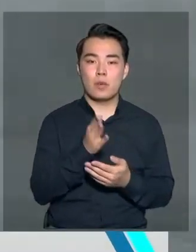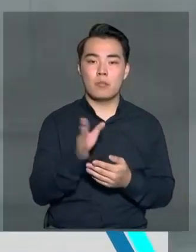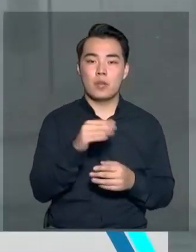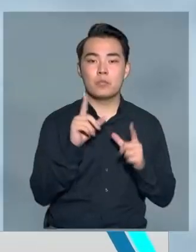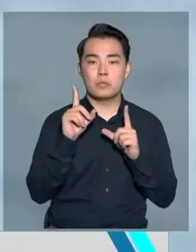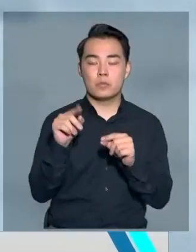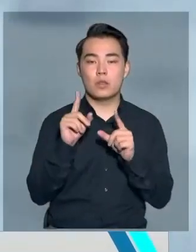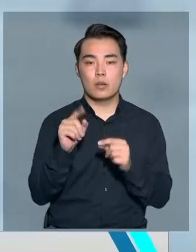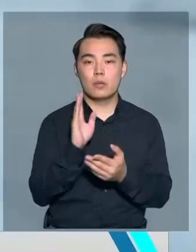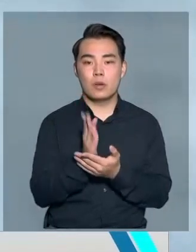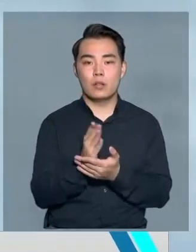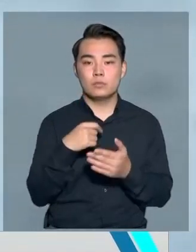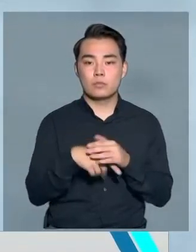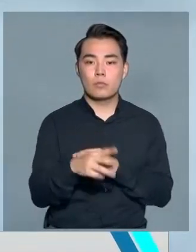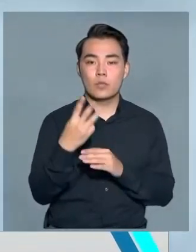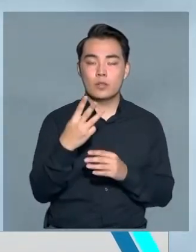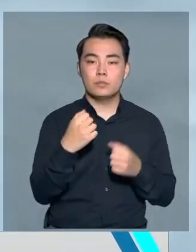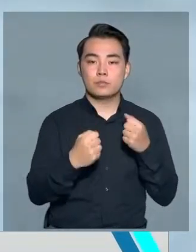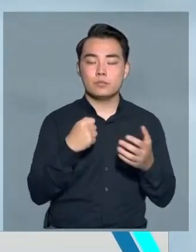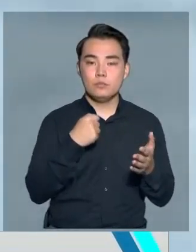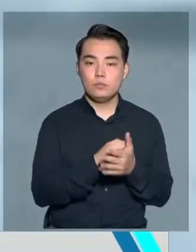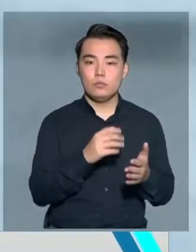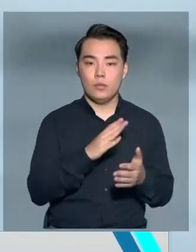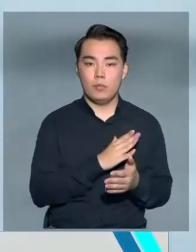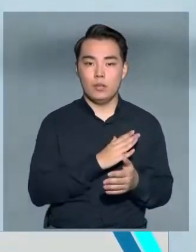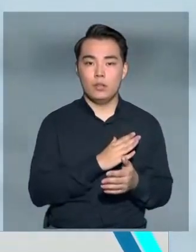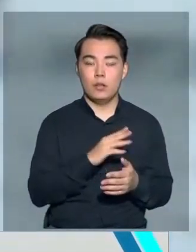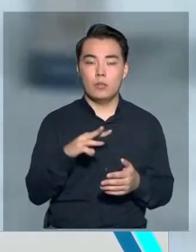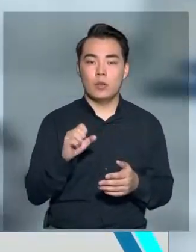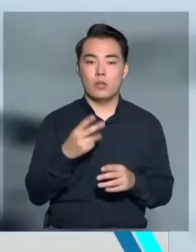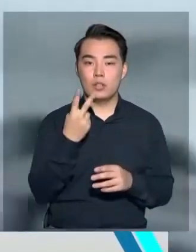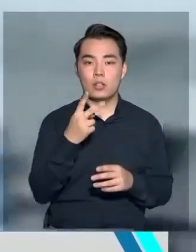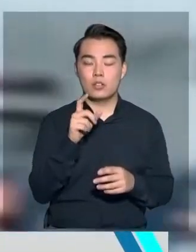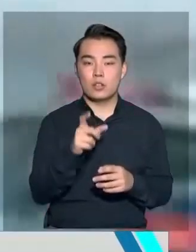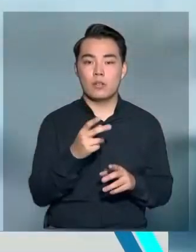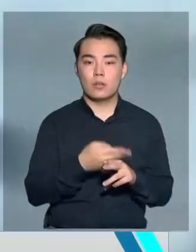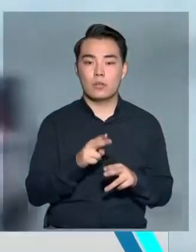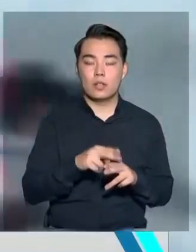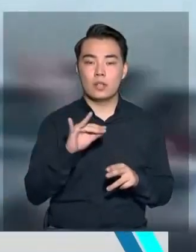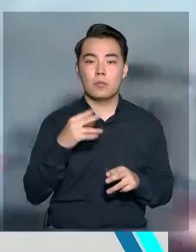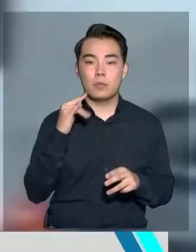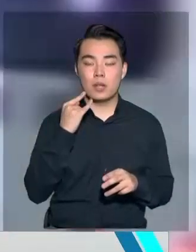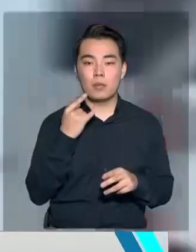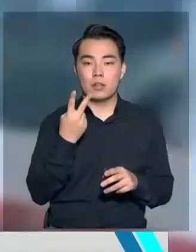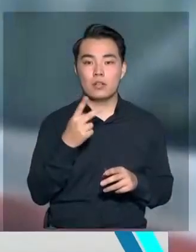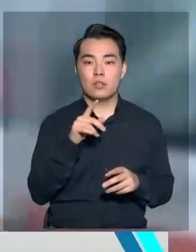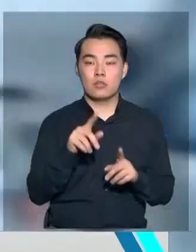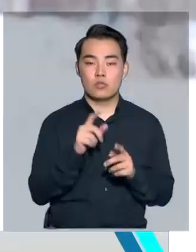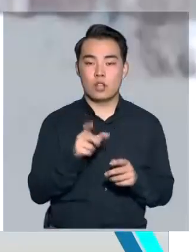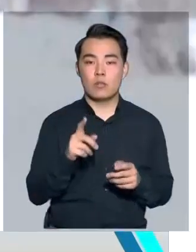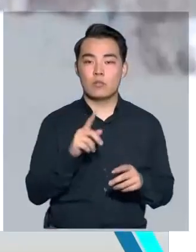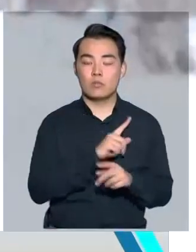Осының салдарынан бірден ірі үш жол көлік апаты орын алды. Мамлютка қаласы маңында 2 адам, сондай-ақ Петропавл тас жолында 2 адам көз